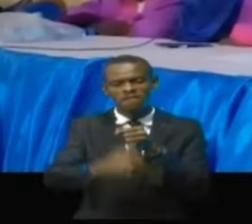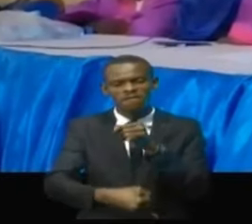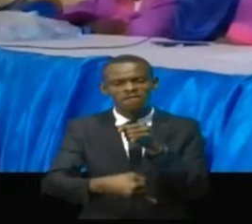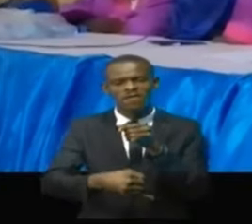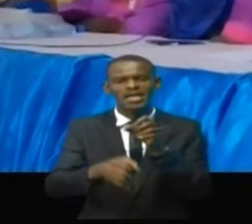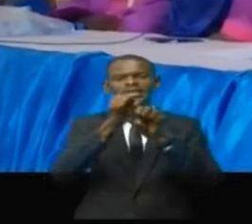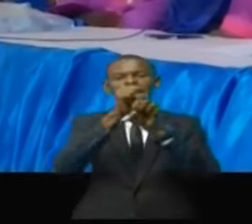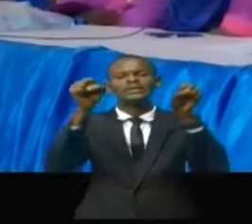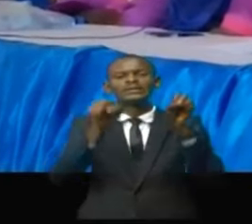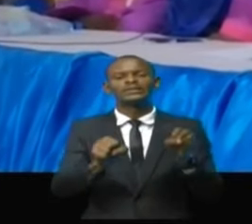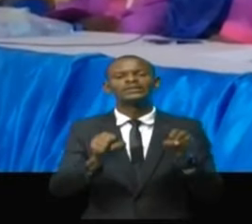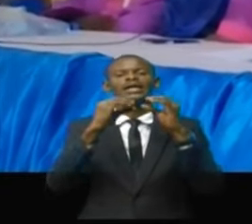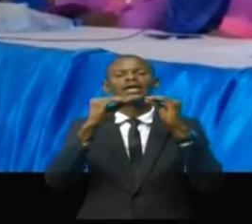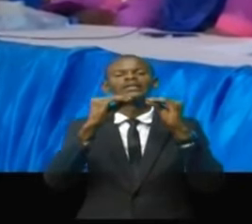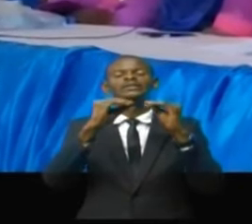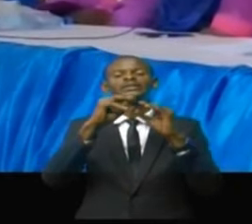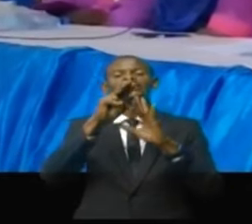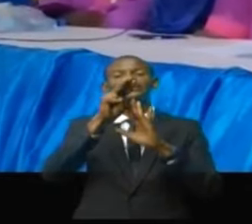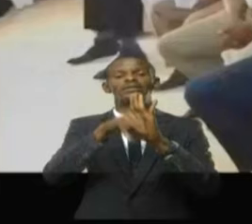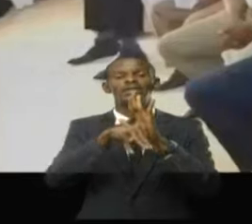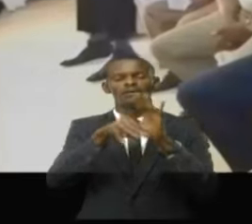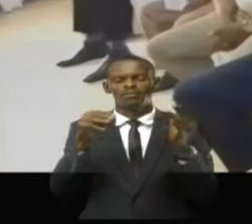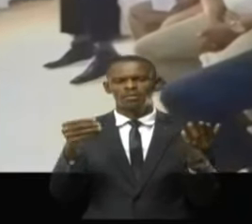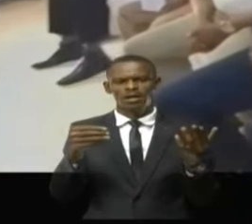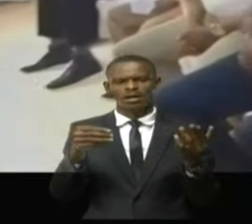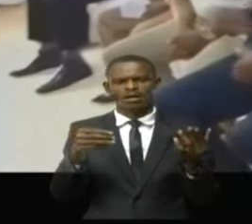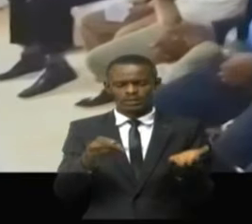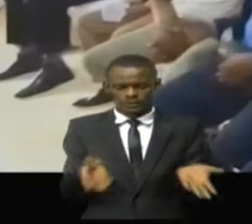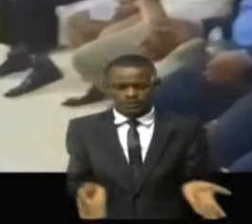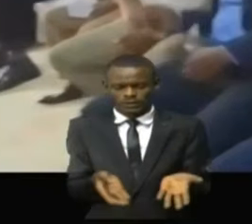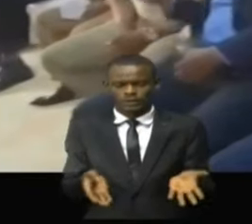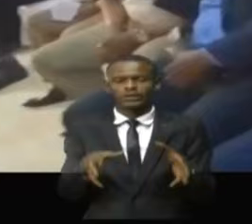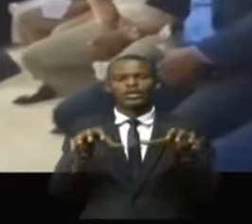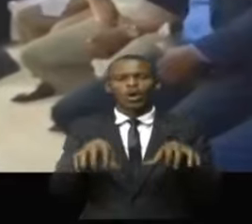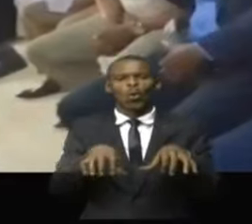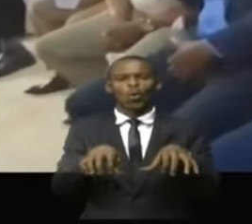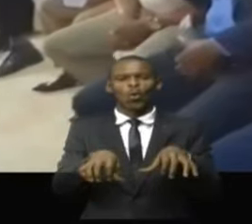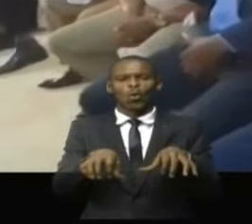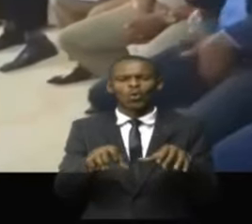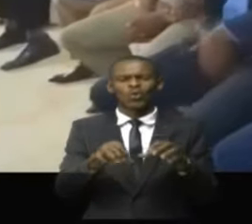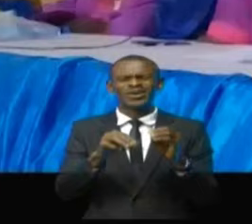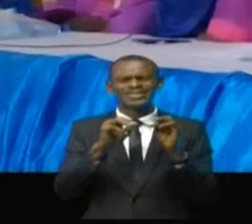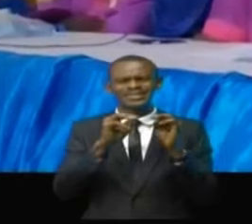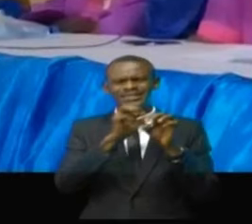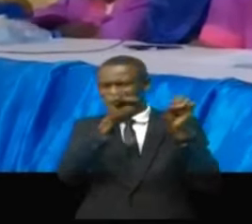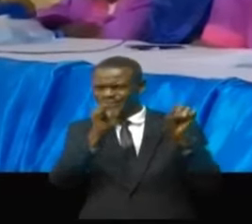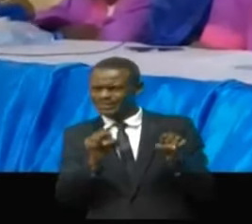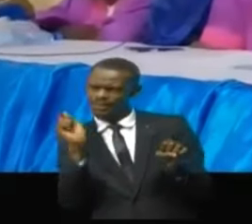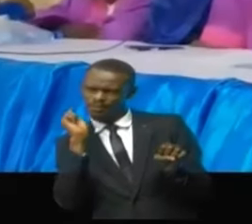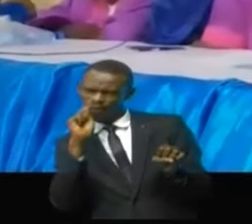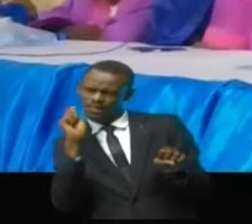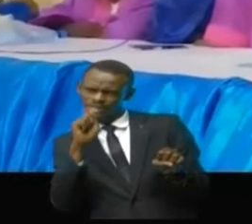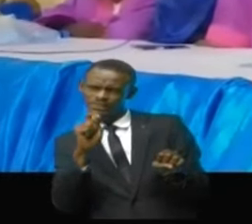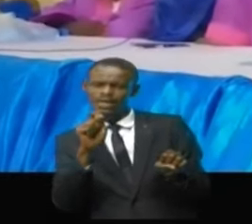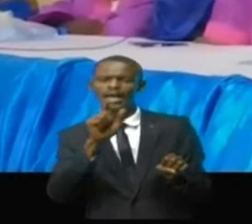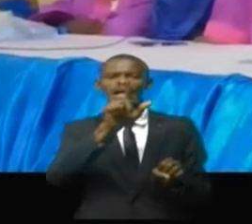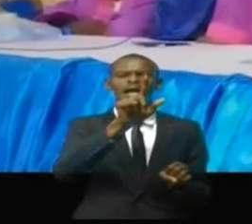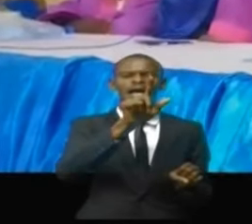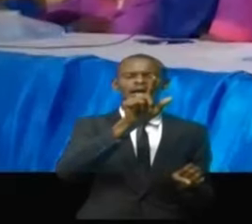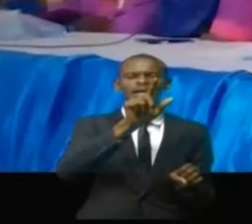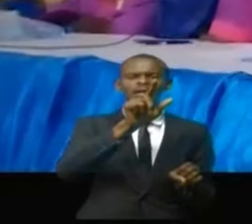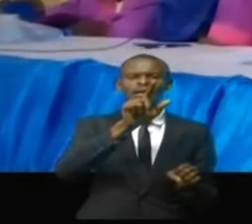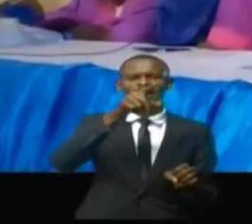l'enseignement supérieur et universitaire en République démocratique du Congo, c'est-à-dire le cycle